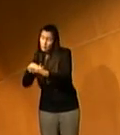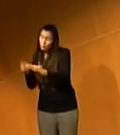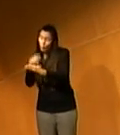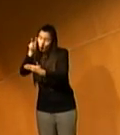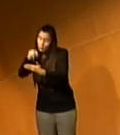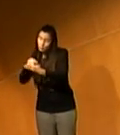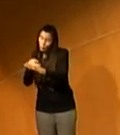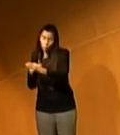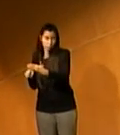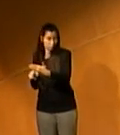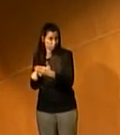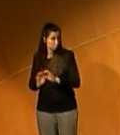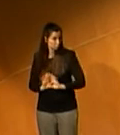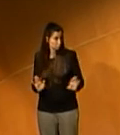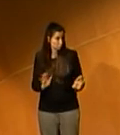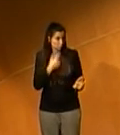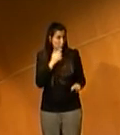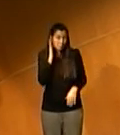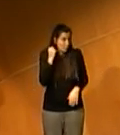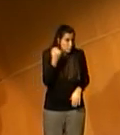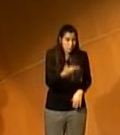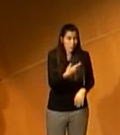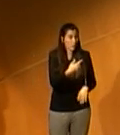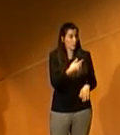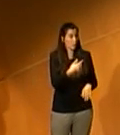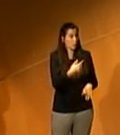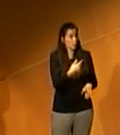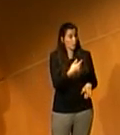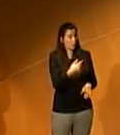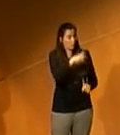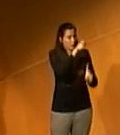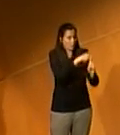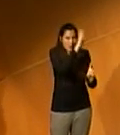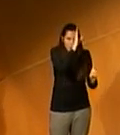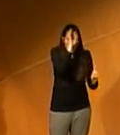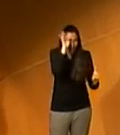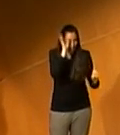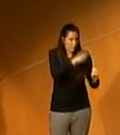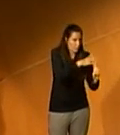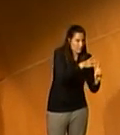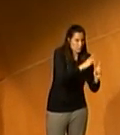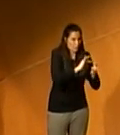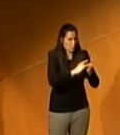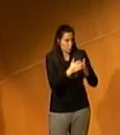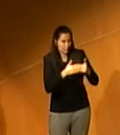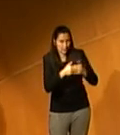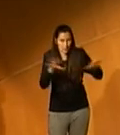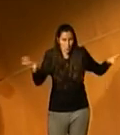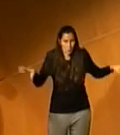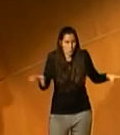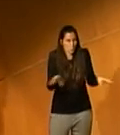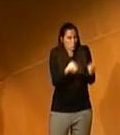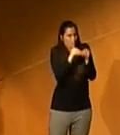Et c'est pas nécessaire que ce soit forcément quelqu'un qui porte toutes les étiquettes de tous les métiers qui gravitent